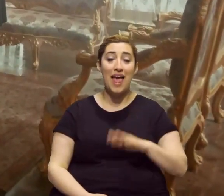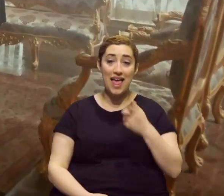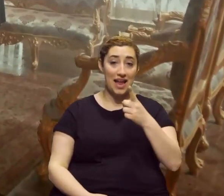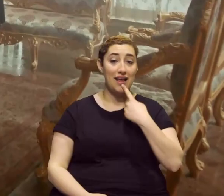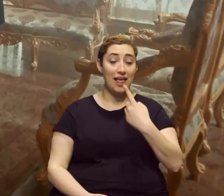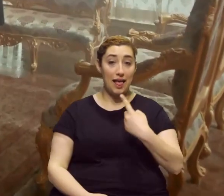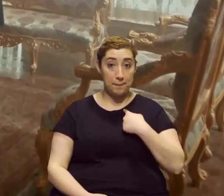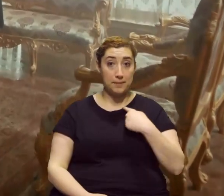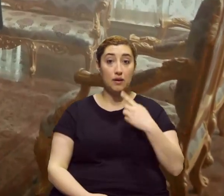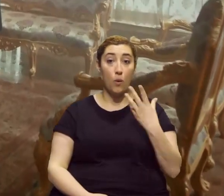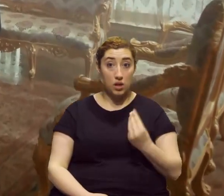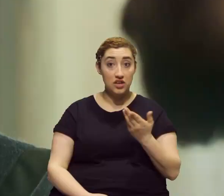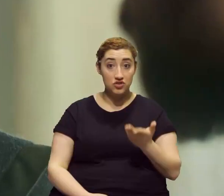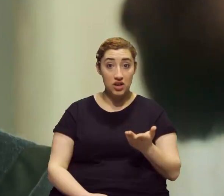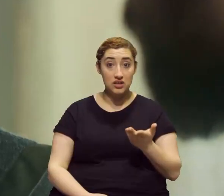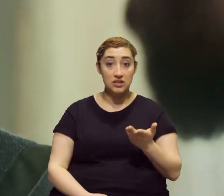Eğer emriniz olursa